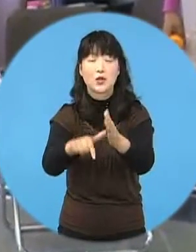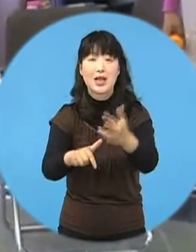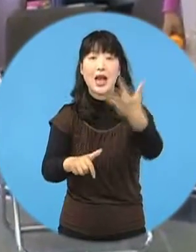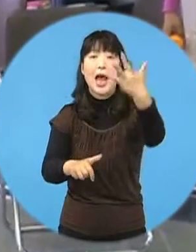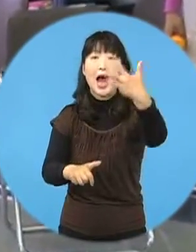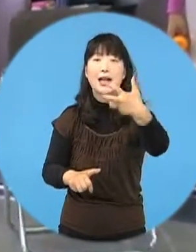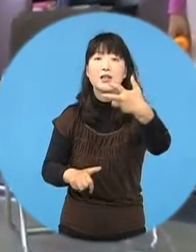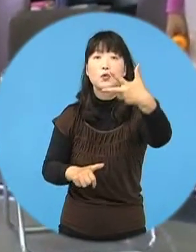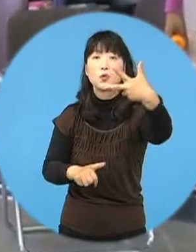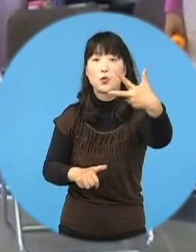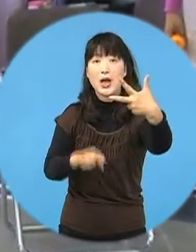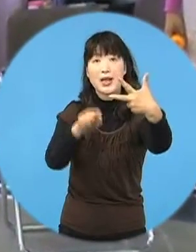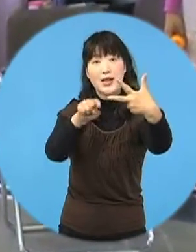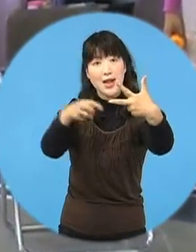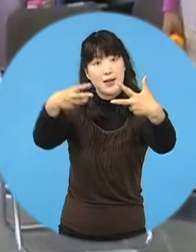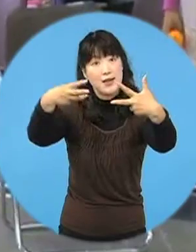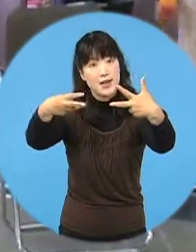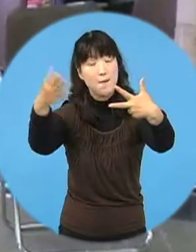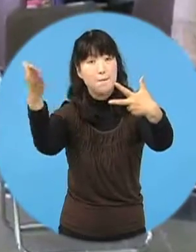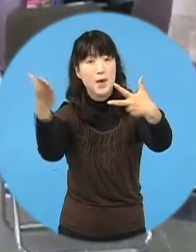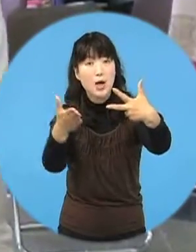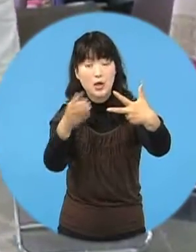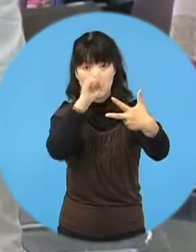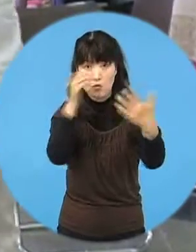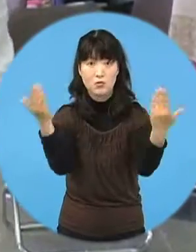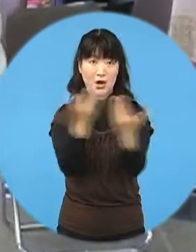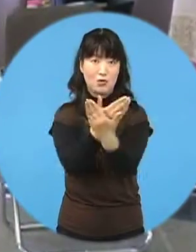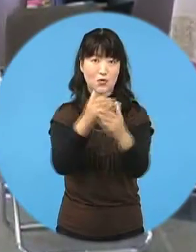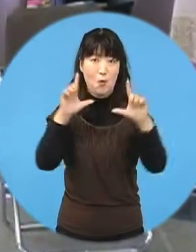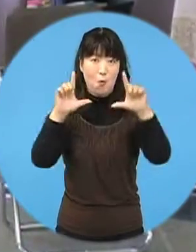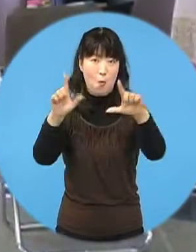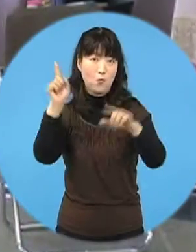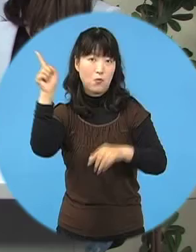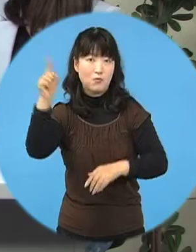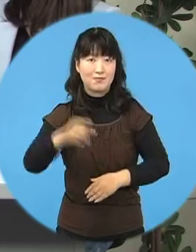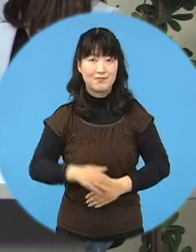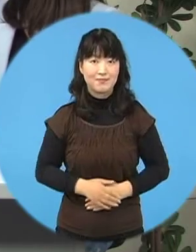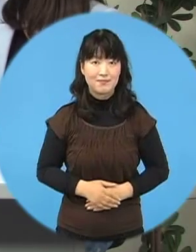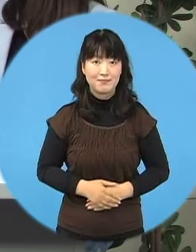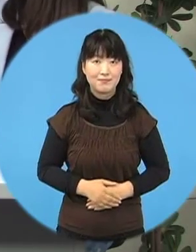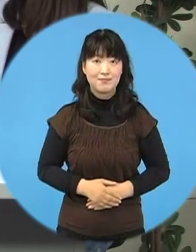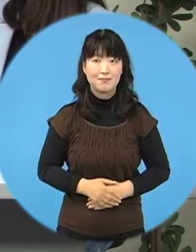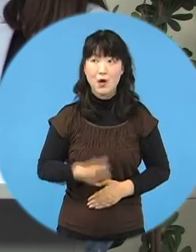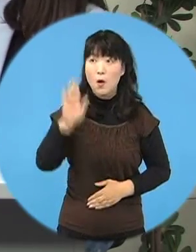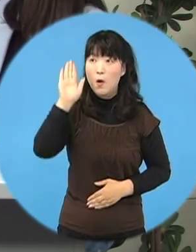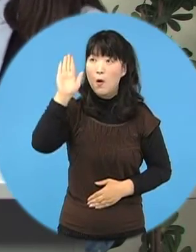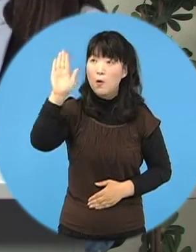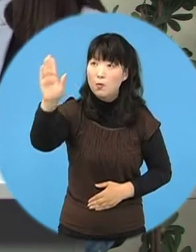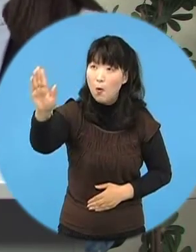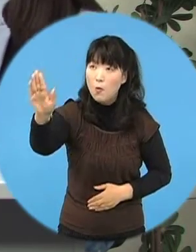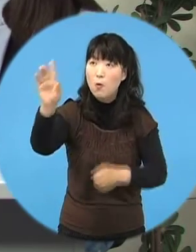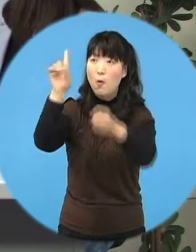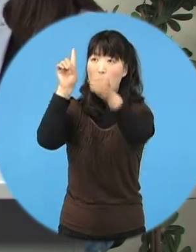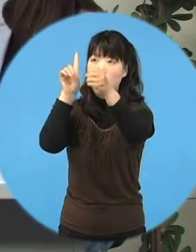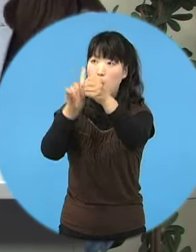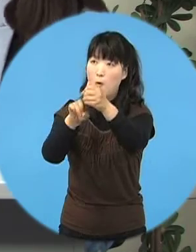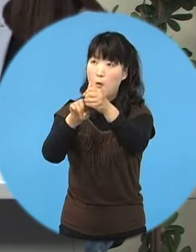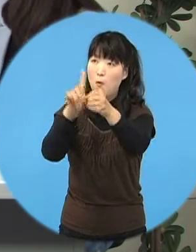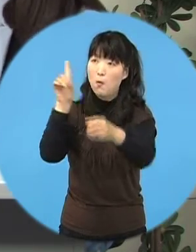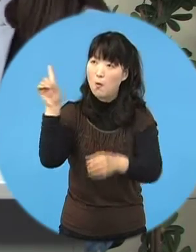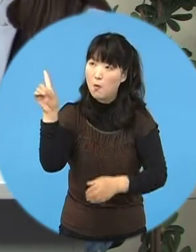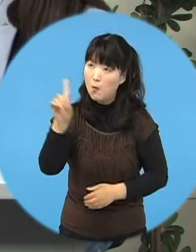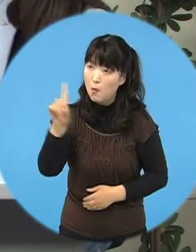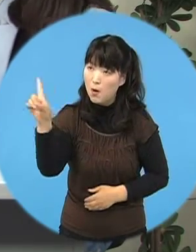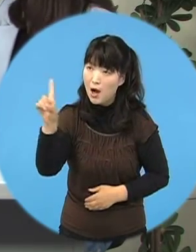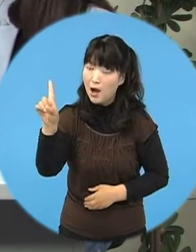87.3% の方に改善が見られるという報告が出てるんです。はい、 では今後これからどうしていきたいという展望をお